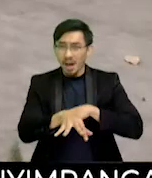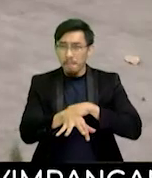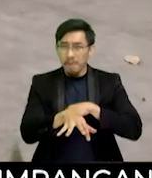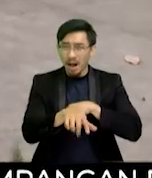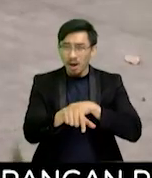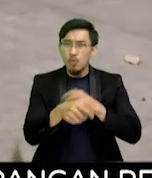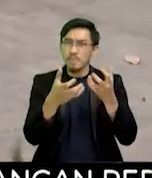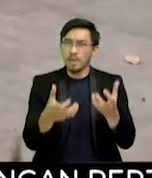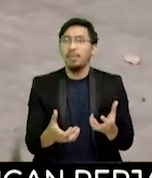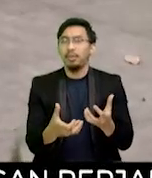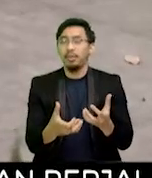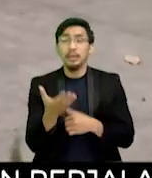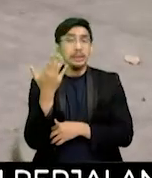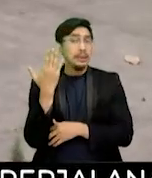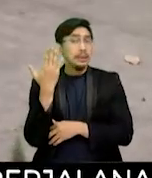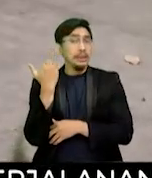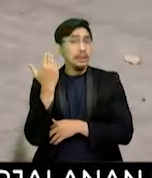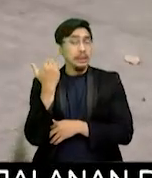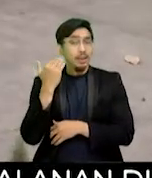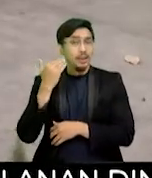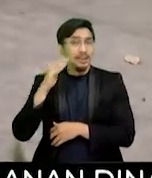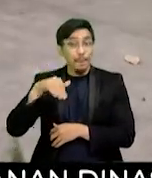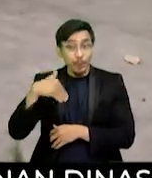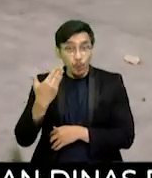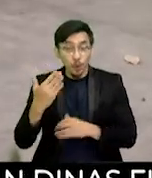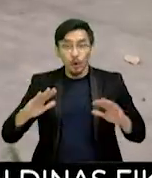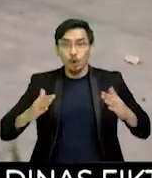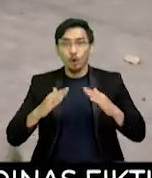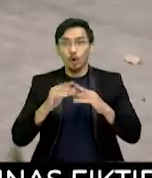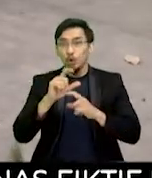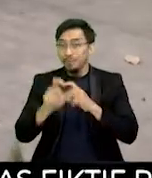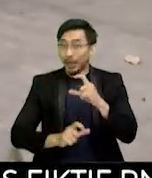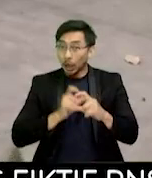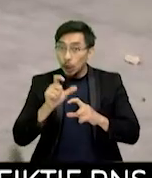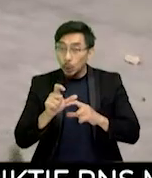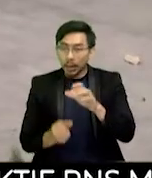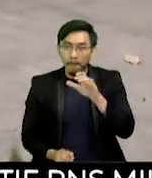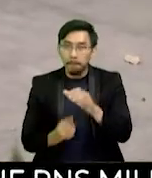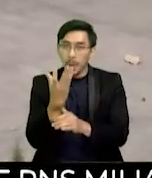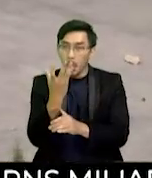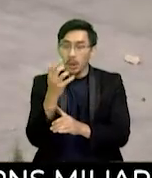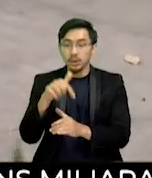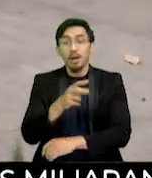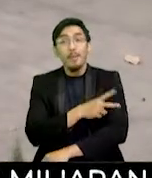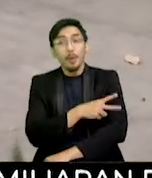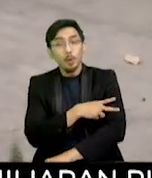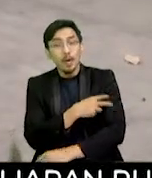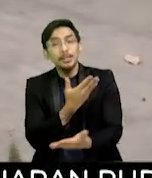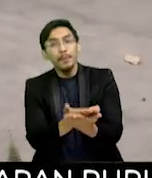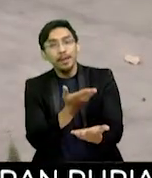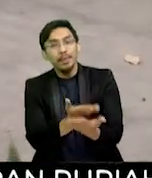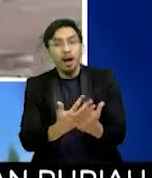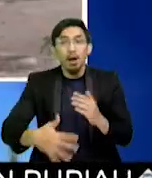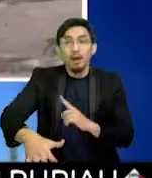Gunung Semeru pada hari Sabtu pekan lalu, kini kondisinya sedang disterilkan oleh petugas. Memang sebetulnya pada dasarnya